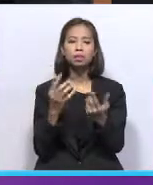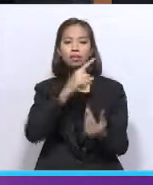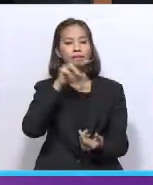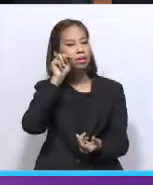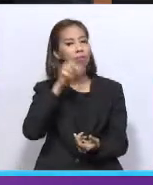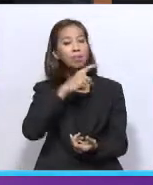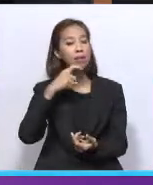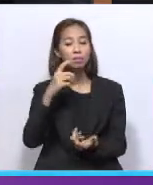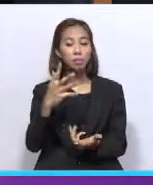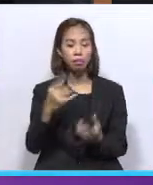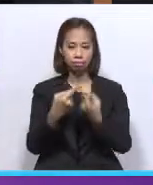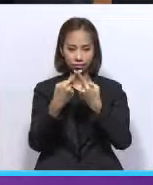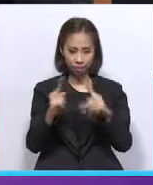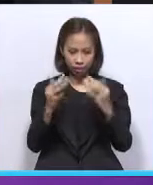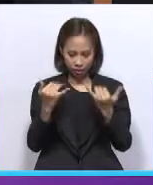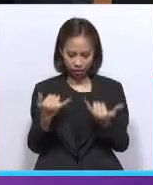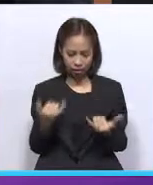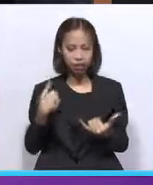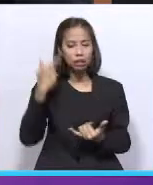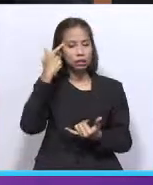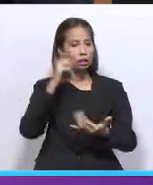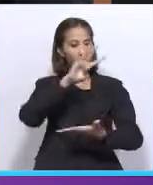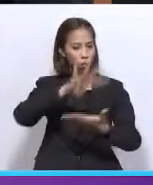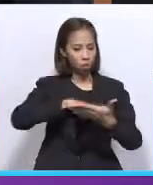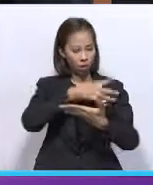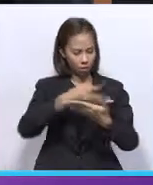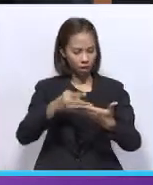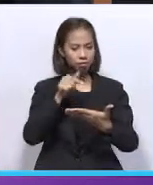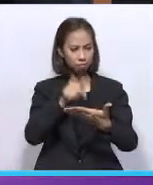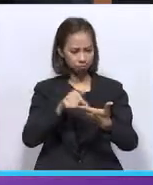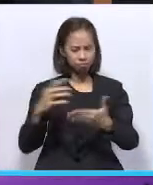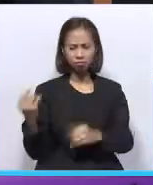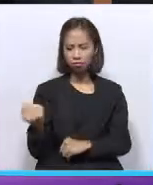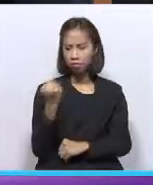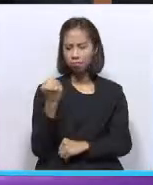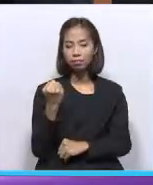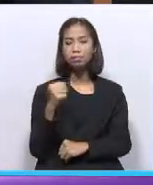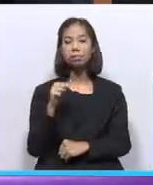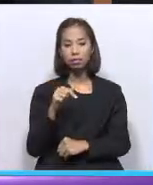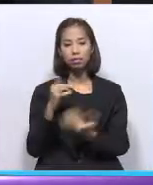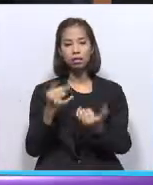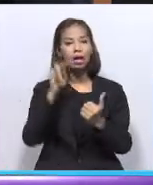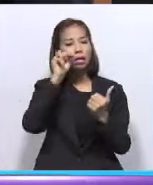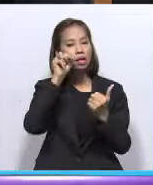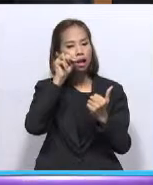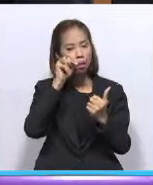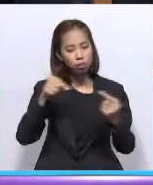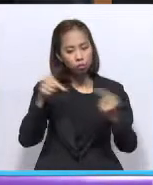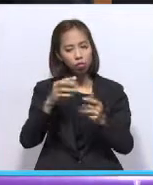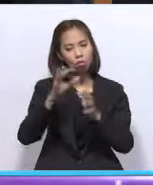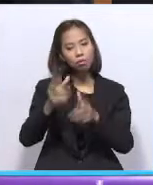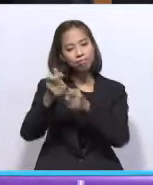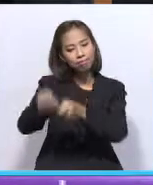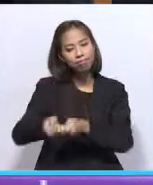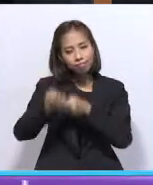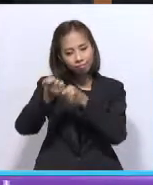ระยาเนี่ยเราวางแผนการใช้น้ำไว้ค่อนข้างจะรัดกุมแล้วก็ ปริมาณน้ำที่ใช้เพาะปลูกในช่วงฤดูแล้งเนี่ย